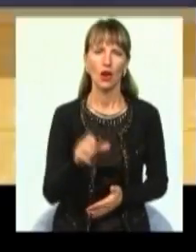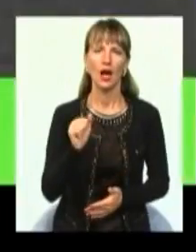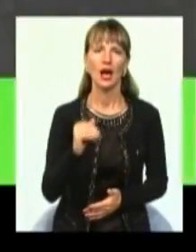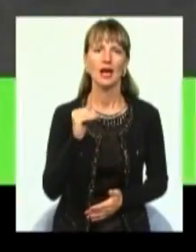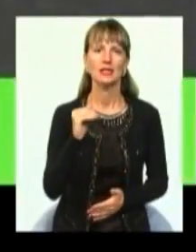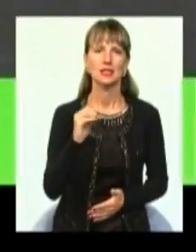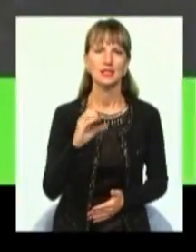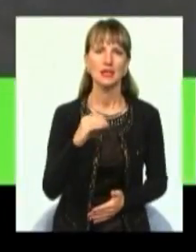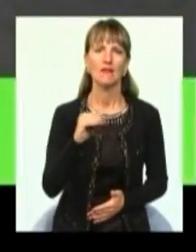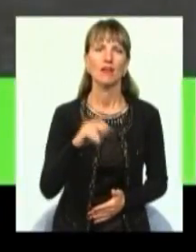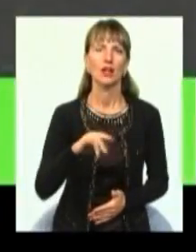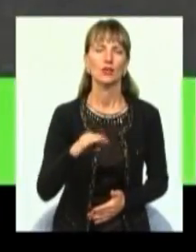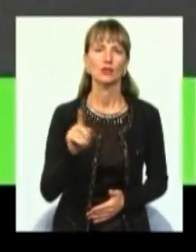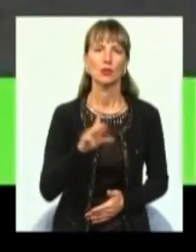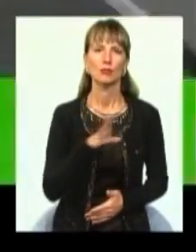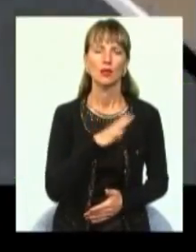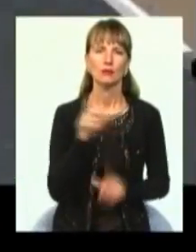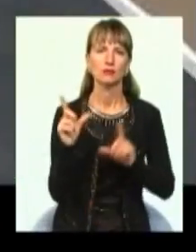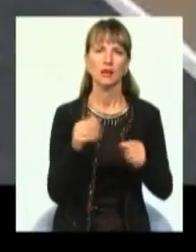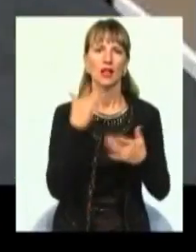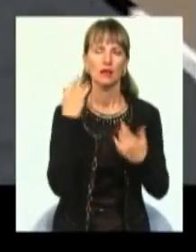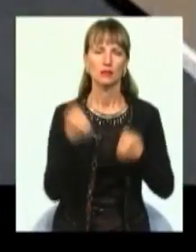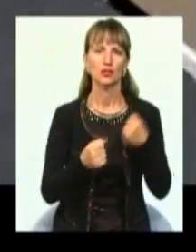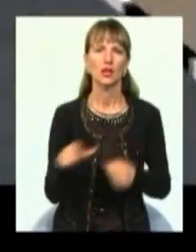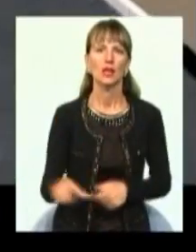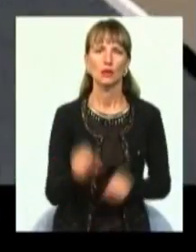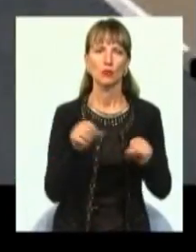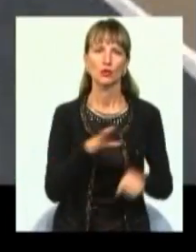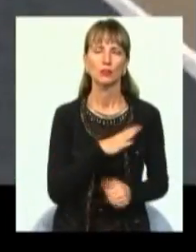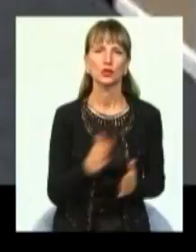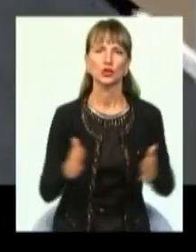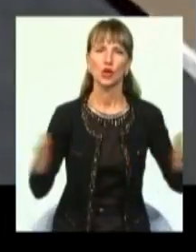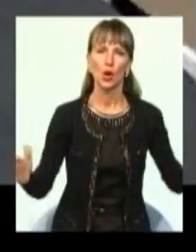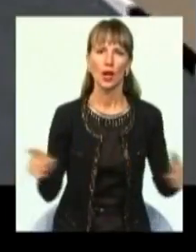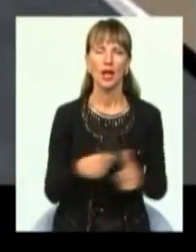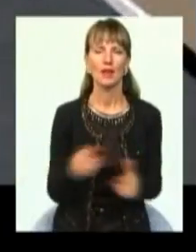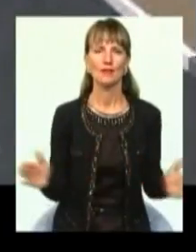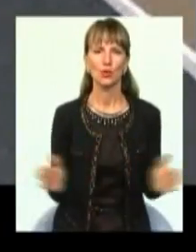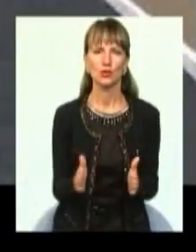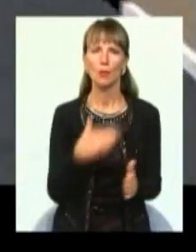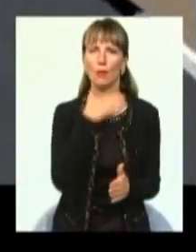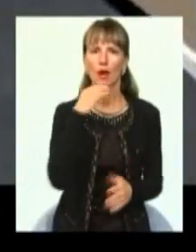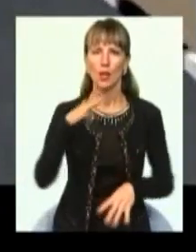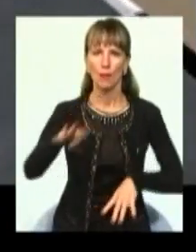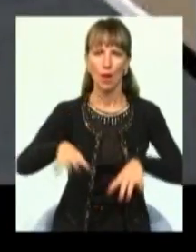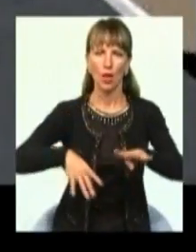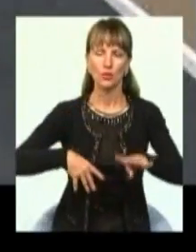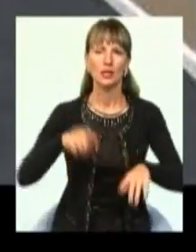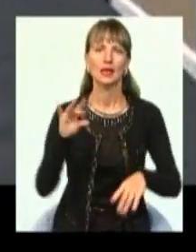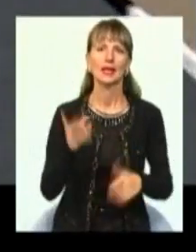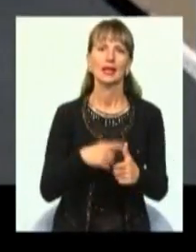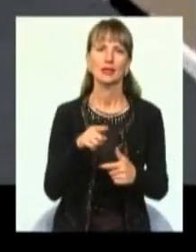ними могли легко пересуватися багато автомобілів. Також дорога може бути широка чи вузька, багатополосна чи та, де